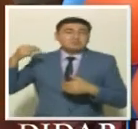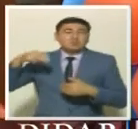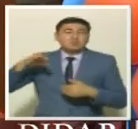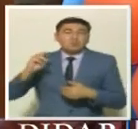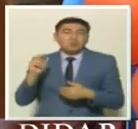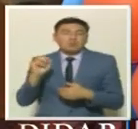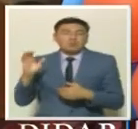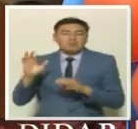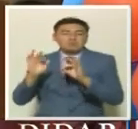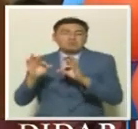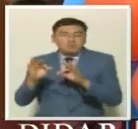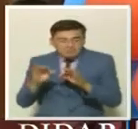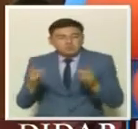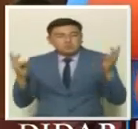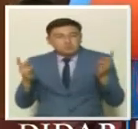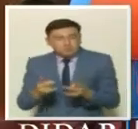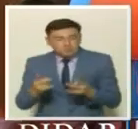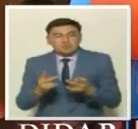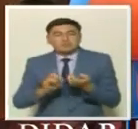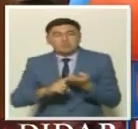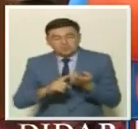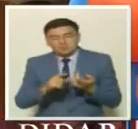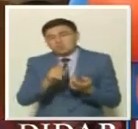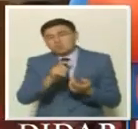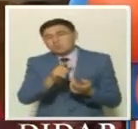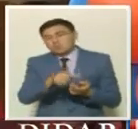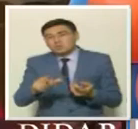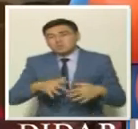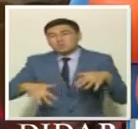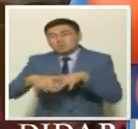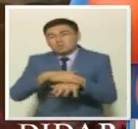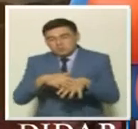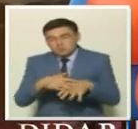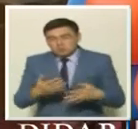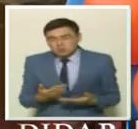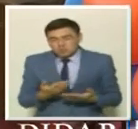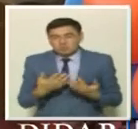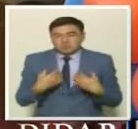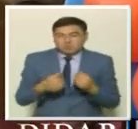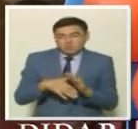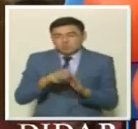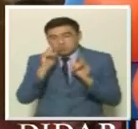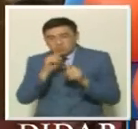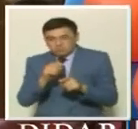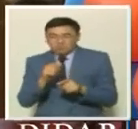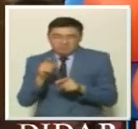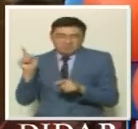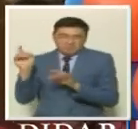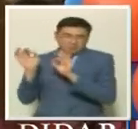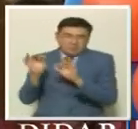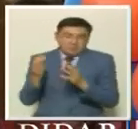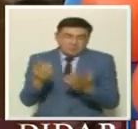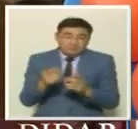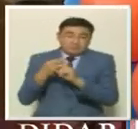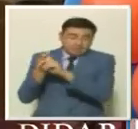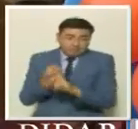народу Казахстана призвал уделять особое внимание вопросу улучшения здоровья населения. В целях реализации политики президента в данном направлении у нас